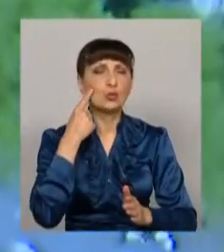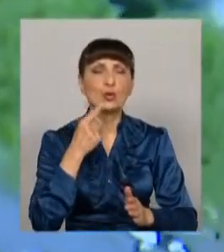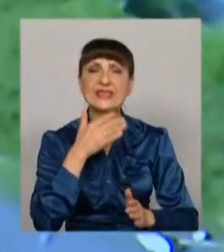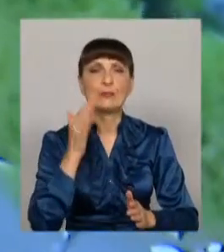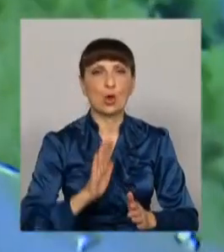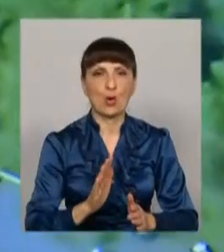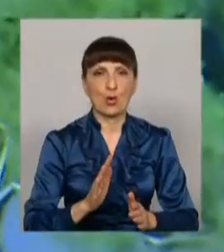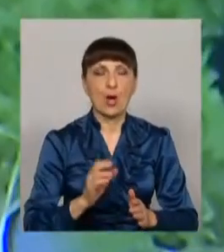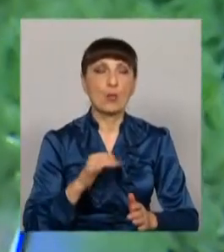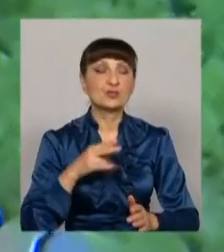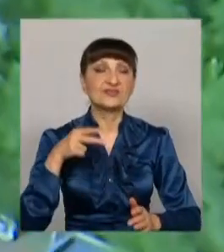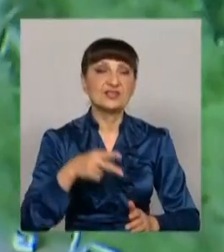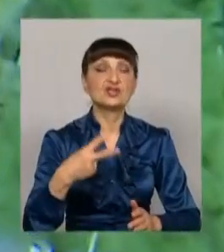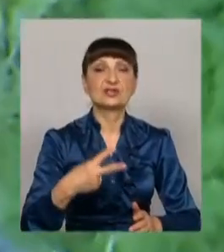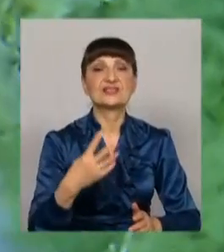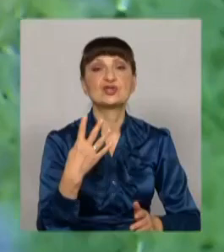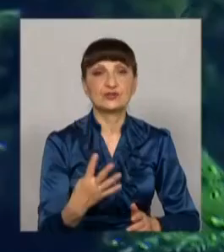худшем случае в 2024 году